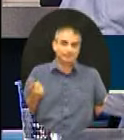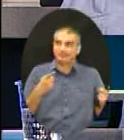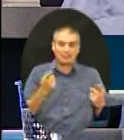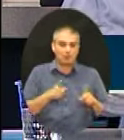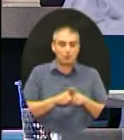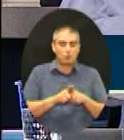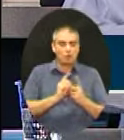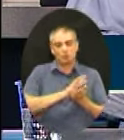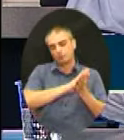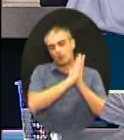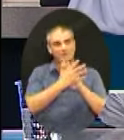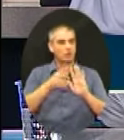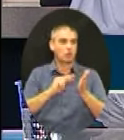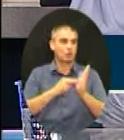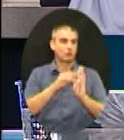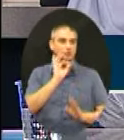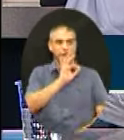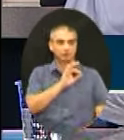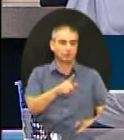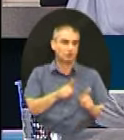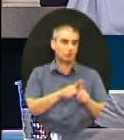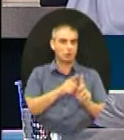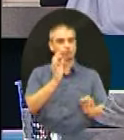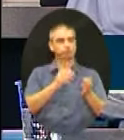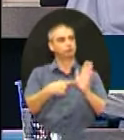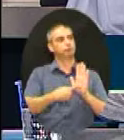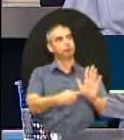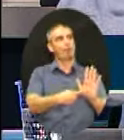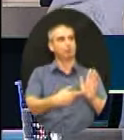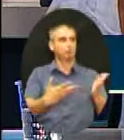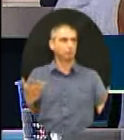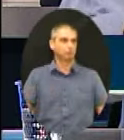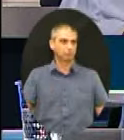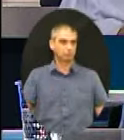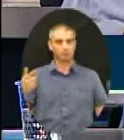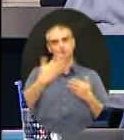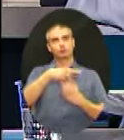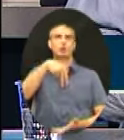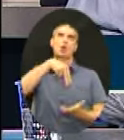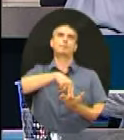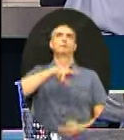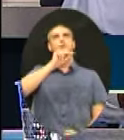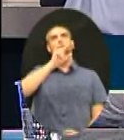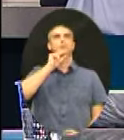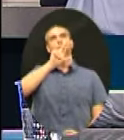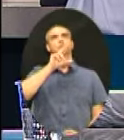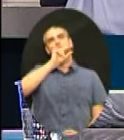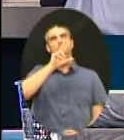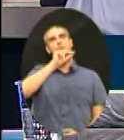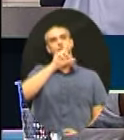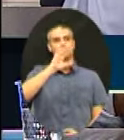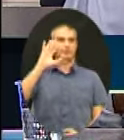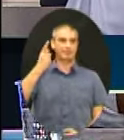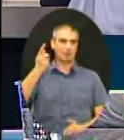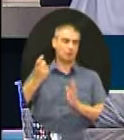זה כאילו הופך את כל התוכנית של אילן הדיין למין משפט רעווה שבסופו היא עומדת ומדקלם את את